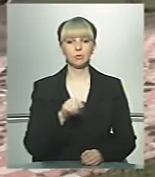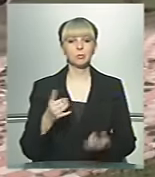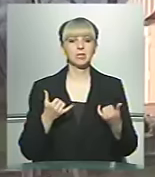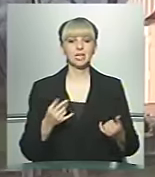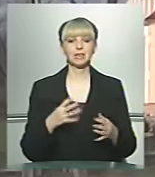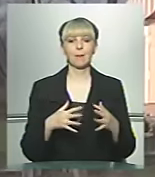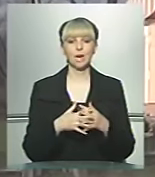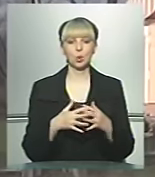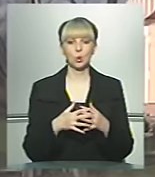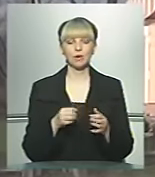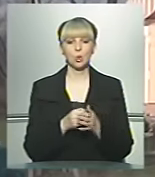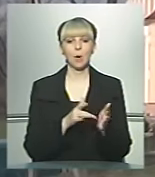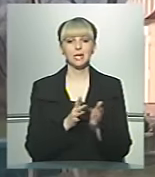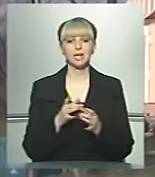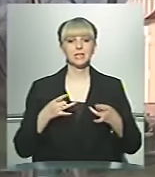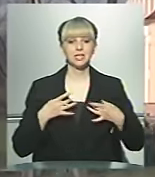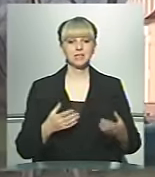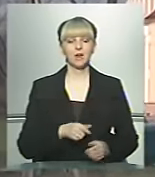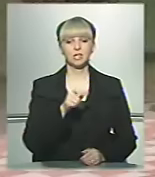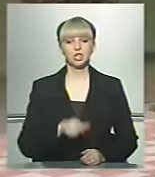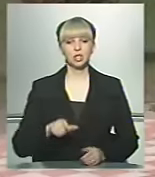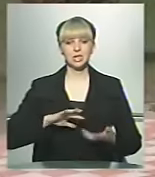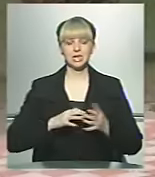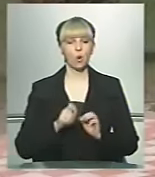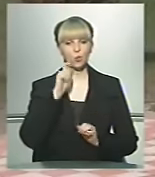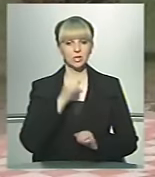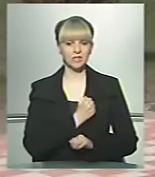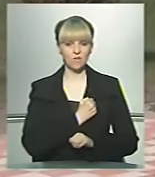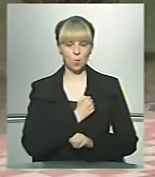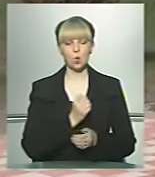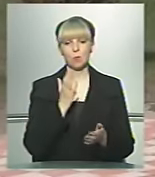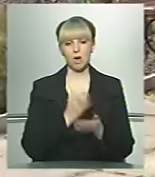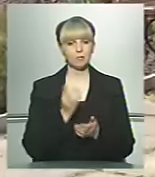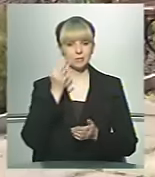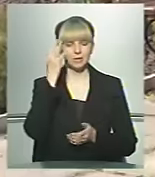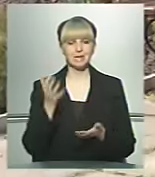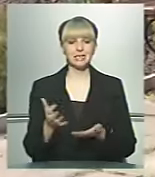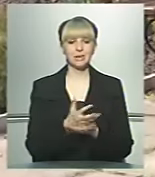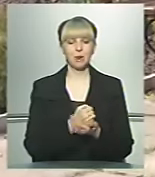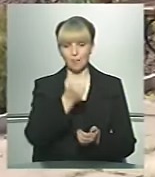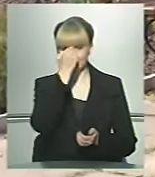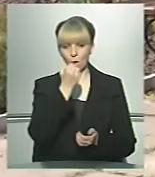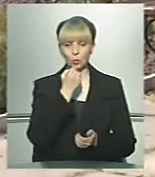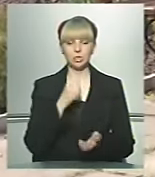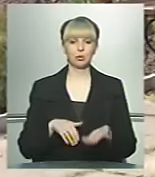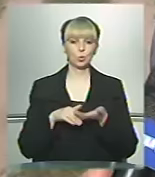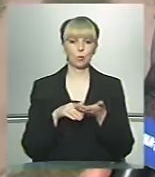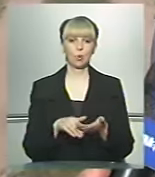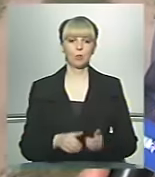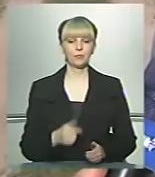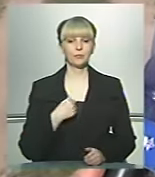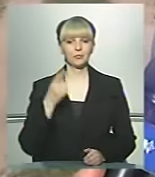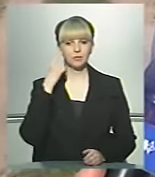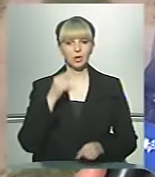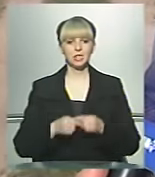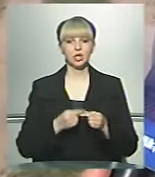нині на передовій. До пасхальних свят жителі села для українських вояків мають намір зібрати благодійну допомогу. Я думаю,